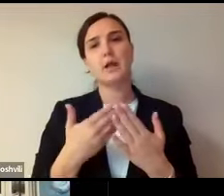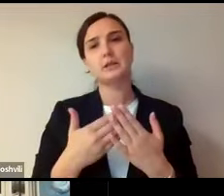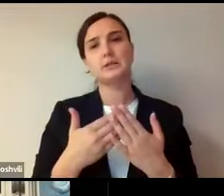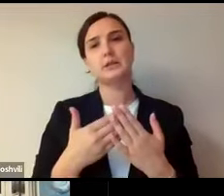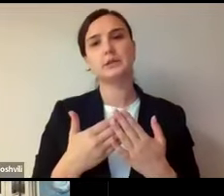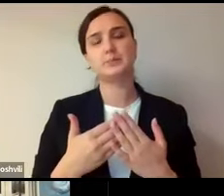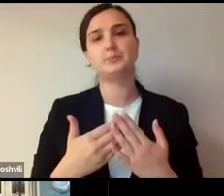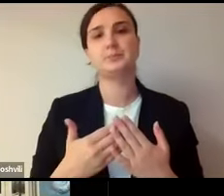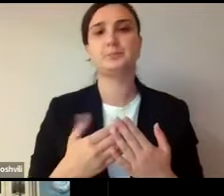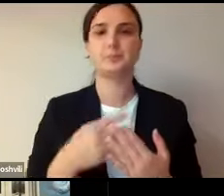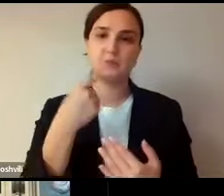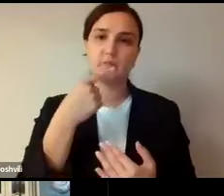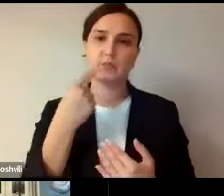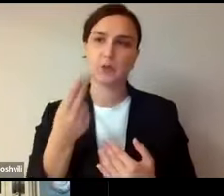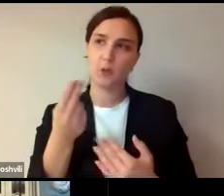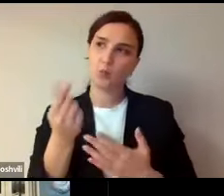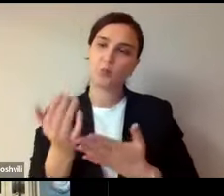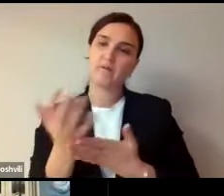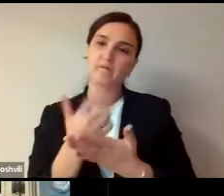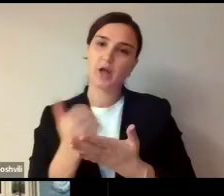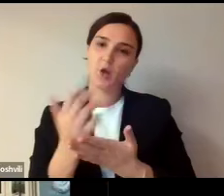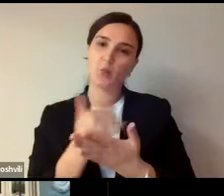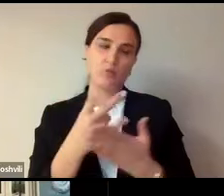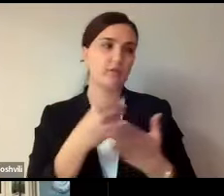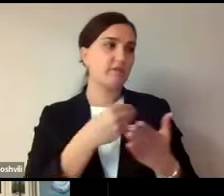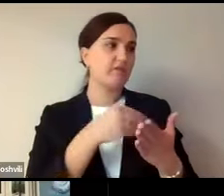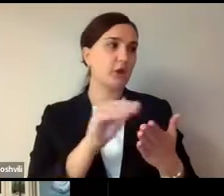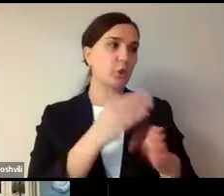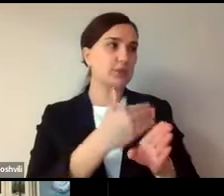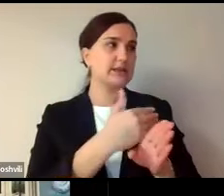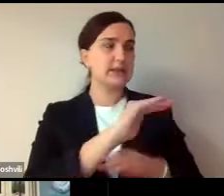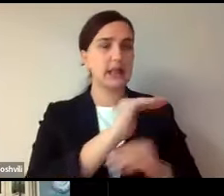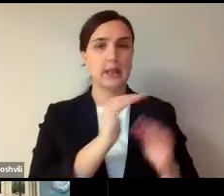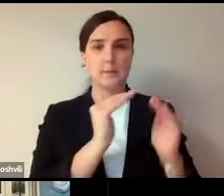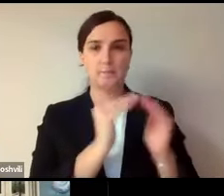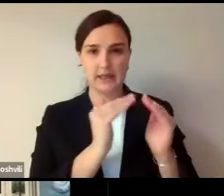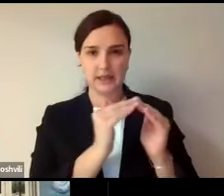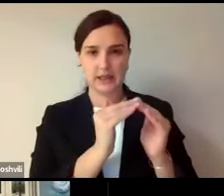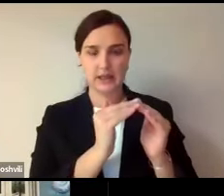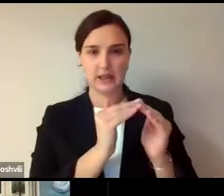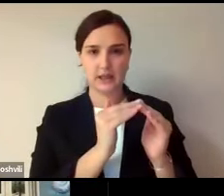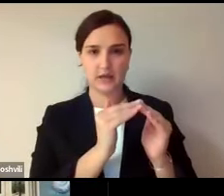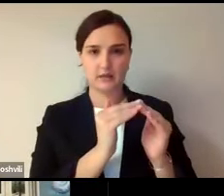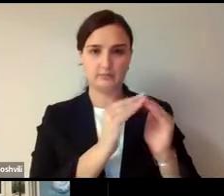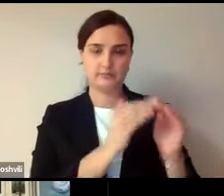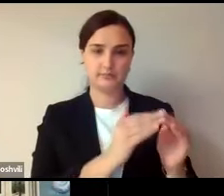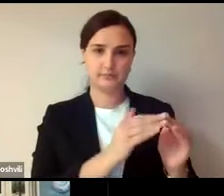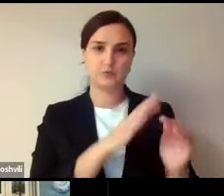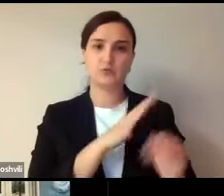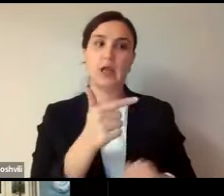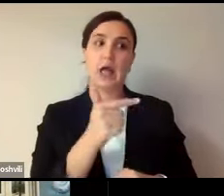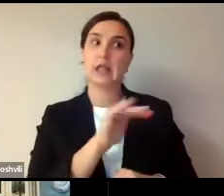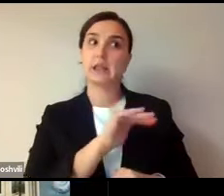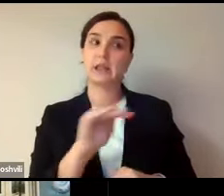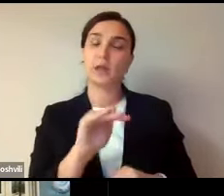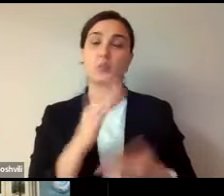და ვთქვათ, ფული ვაგროვოთ, რომ ვუყიდოთ ცალკე ბინა, რომ შემდეგ ვთქვათ, იყოს გარანტირებული,